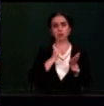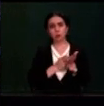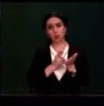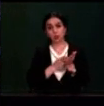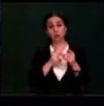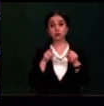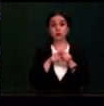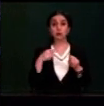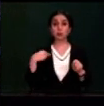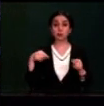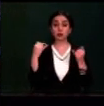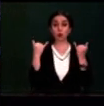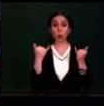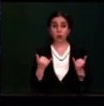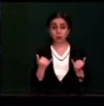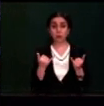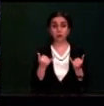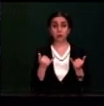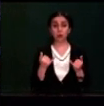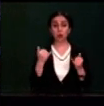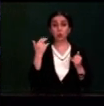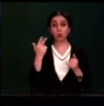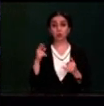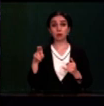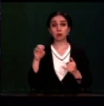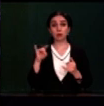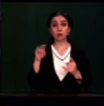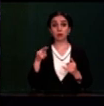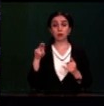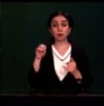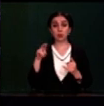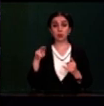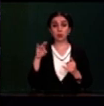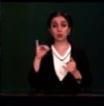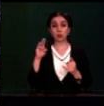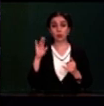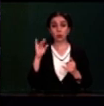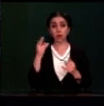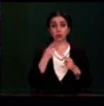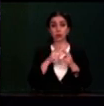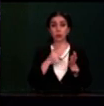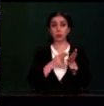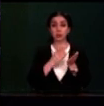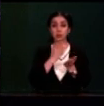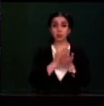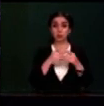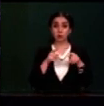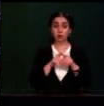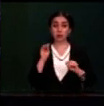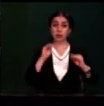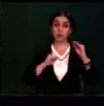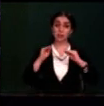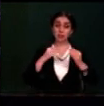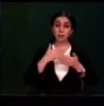isbotlashni biz hozirgina uch perpendikular haqidagi teoremaga doir masalani isbotlash yordamida, yasashga